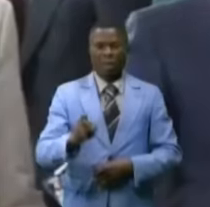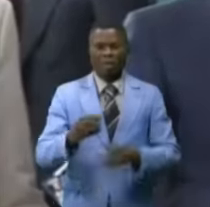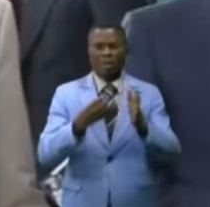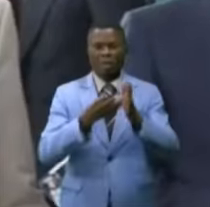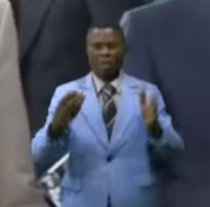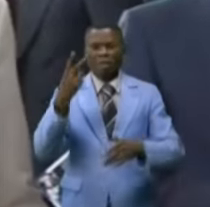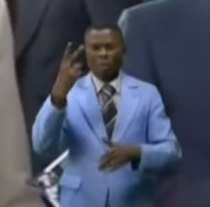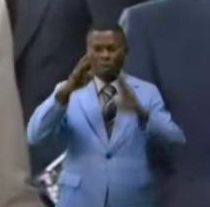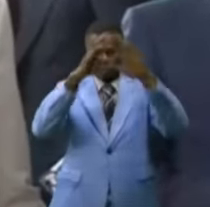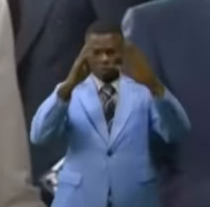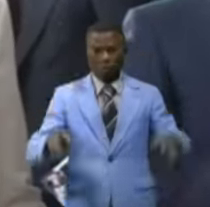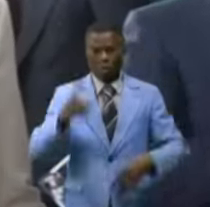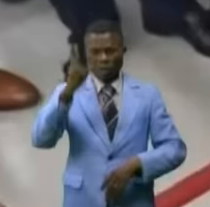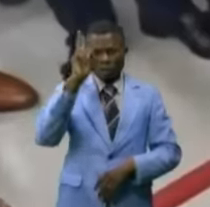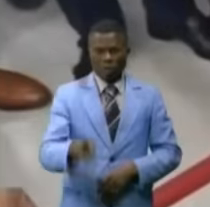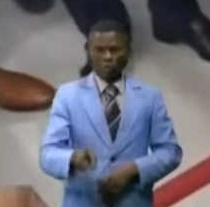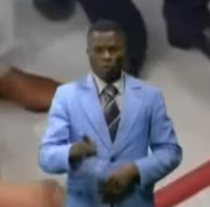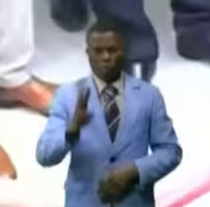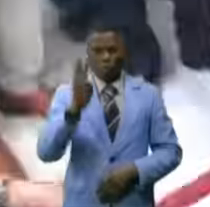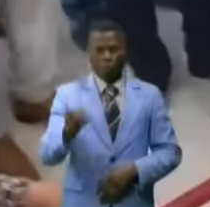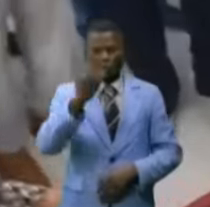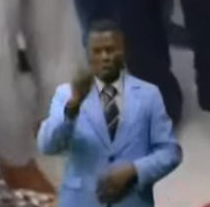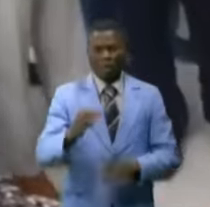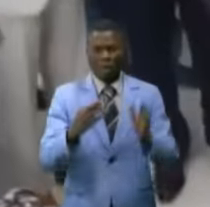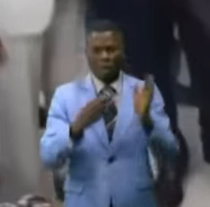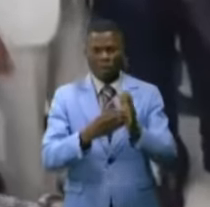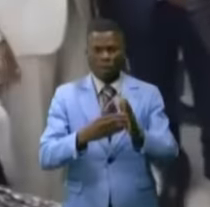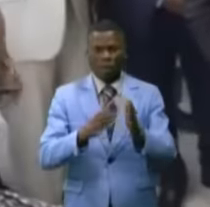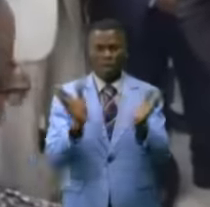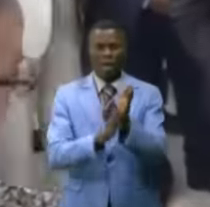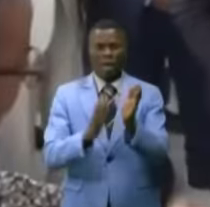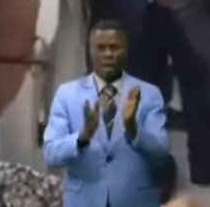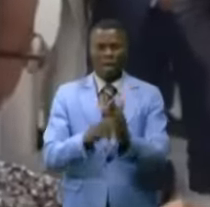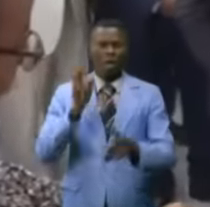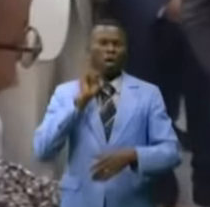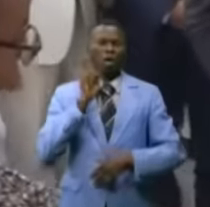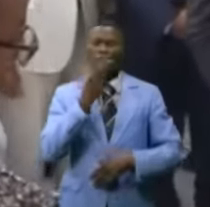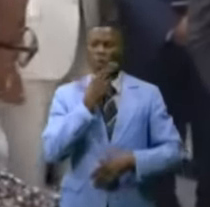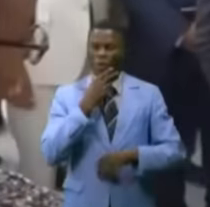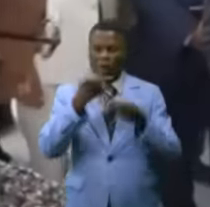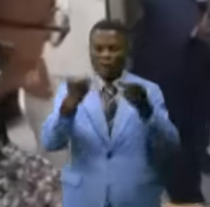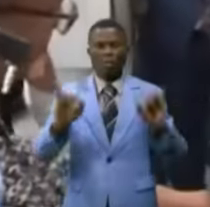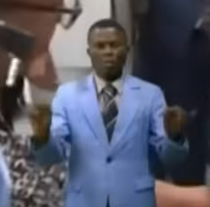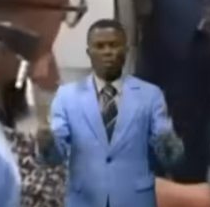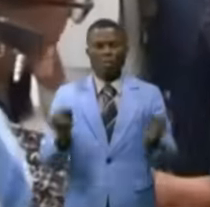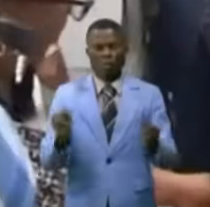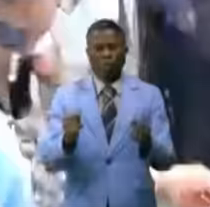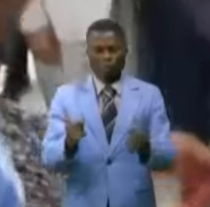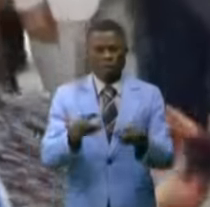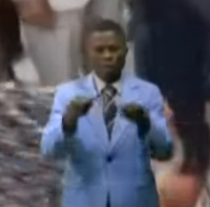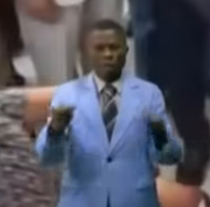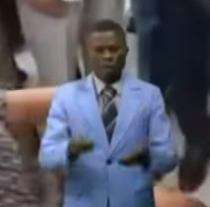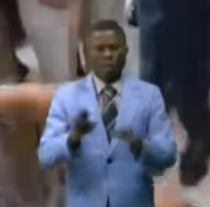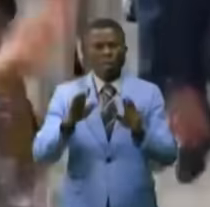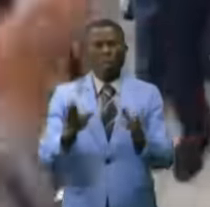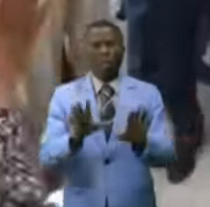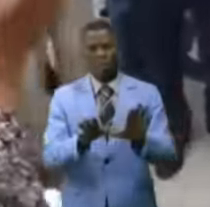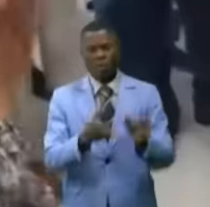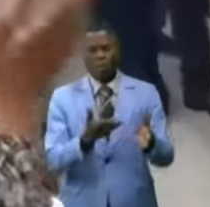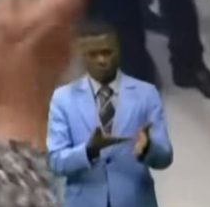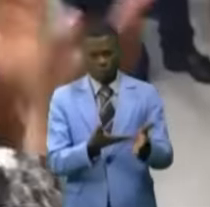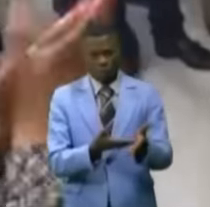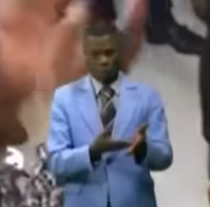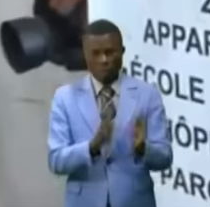villas, 338 appartements modernes, d'une école, d'un hôtel, d'un parc de loisirs et un autre aquatique. Il est également